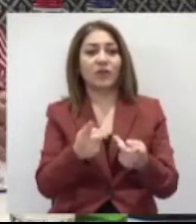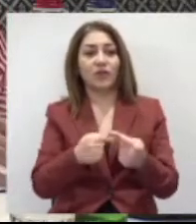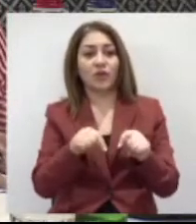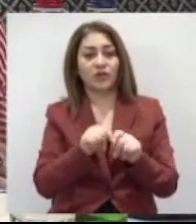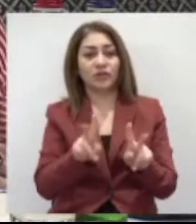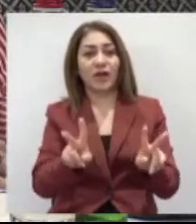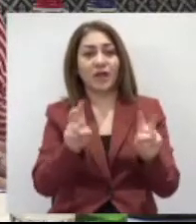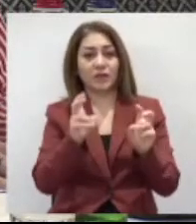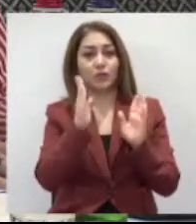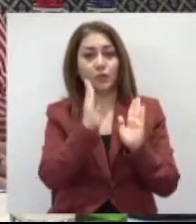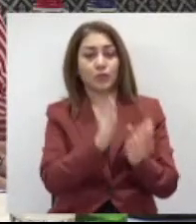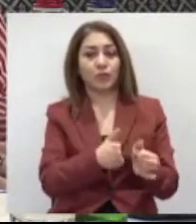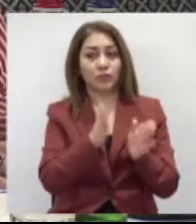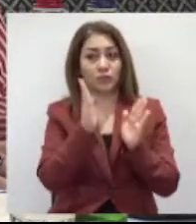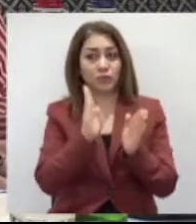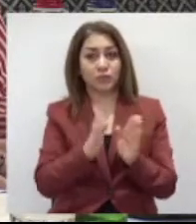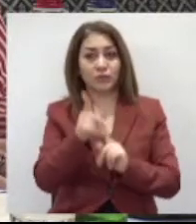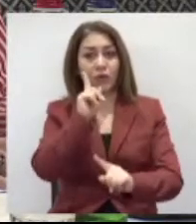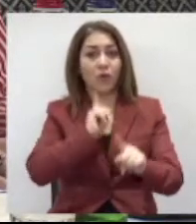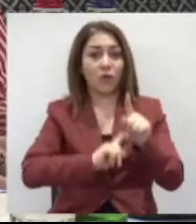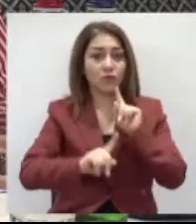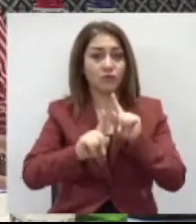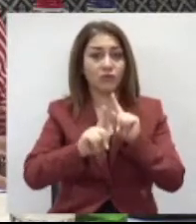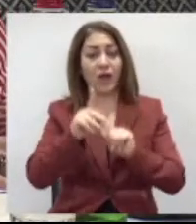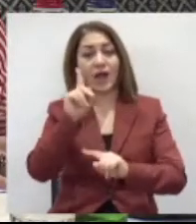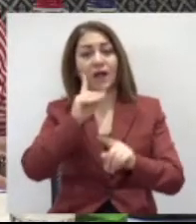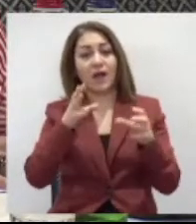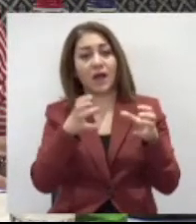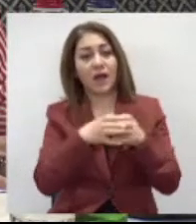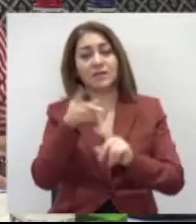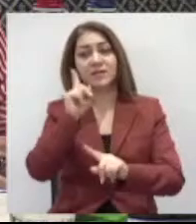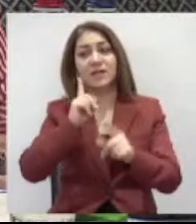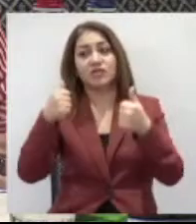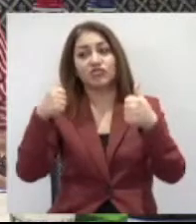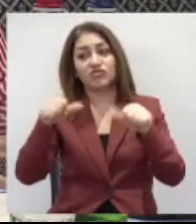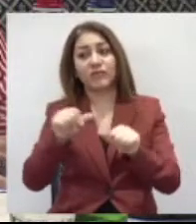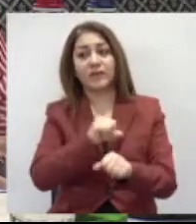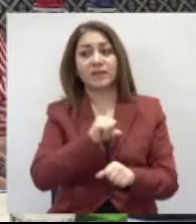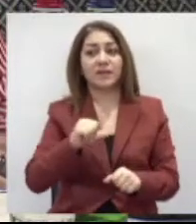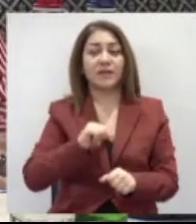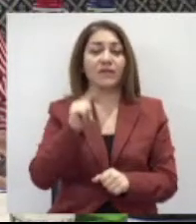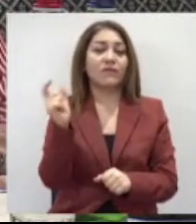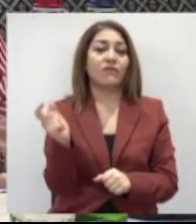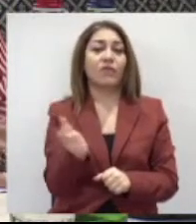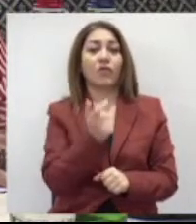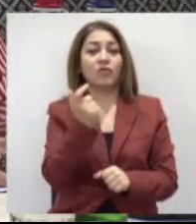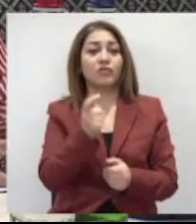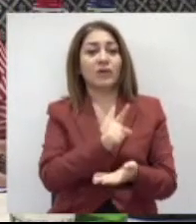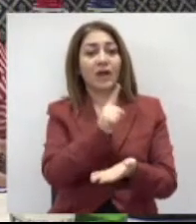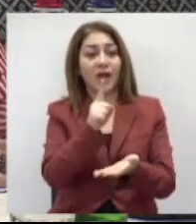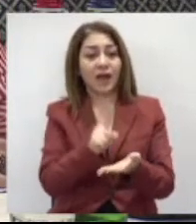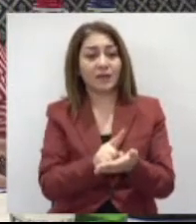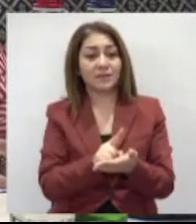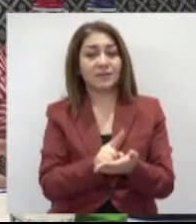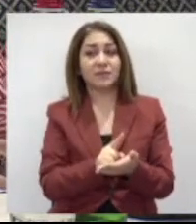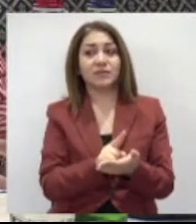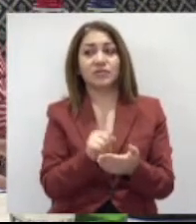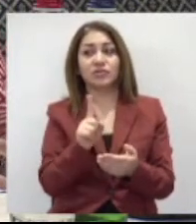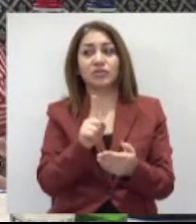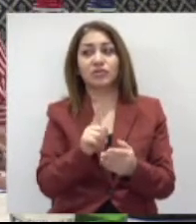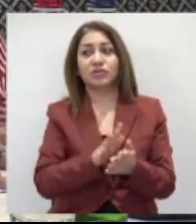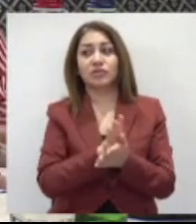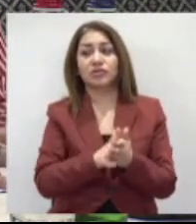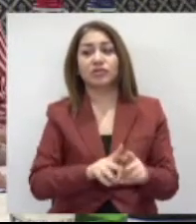ուղղություններն են, և խորհուրդն ու հանձնաժողովը ըստ էության իրենք կարող են որոշել, թե որ հարցադրմանն են առաջին հերթին